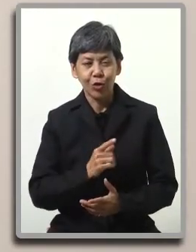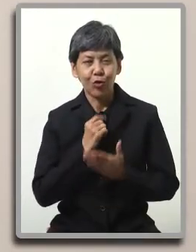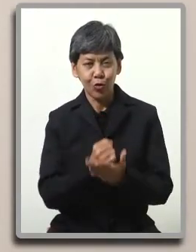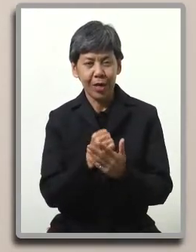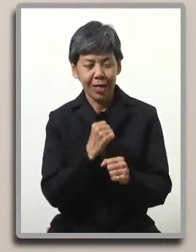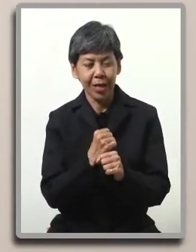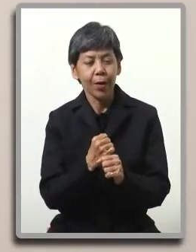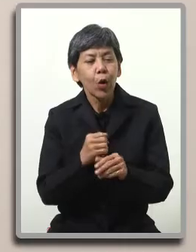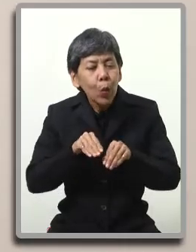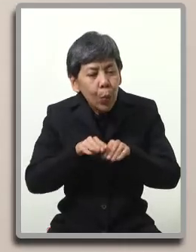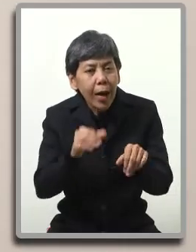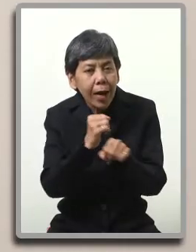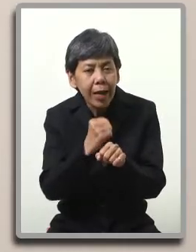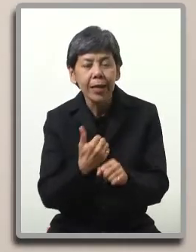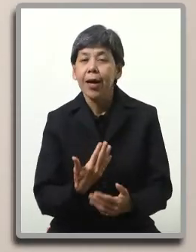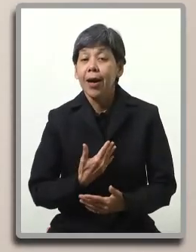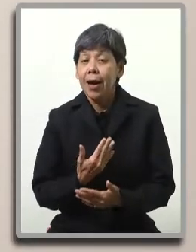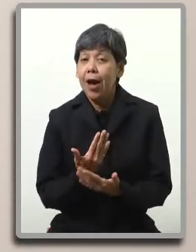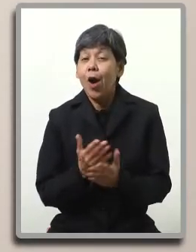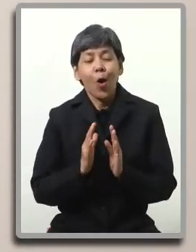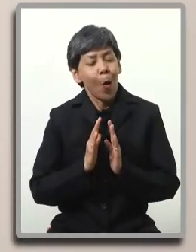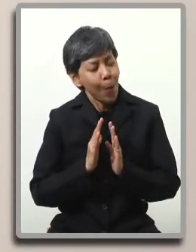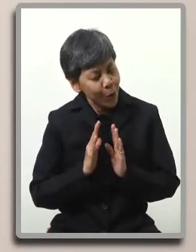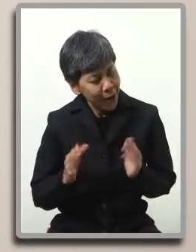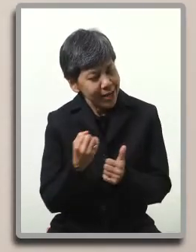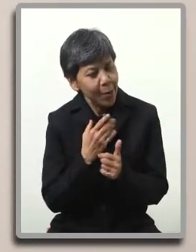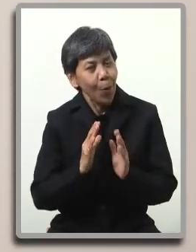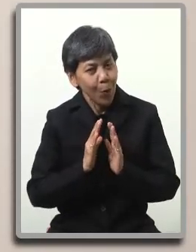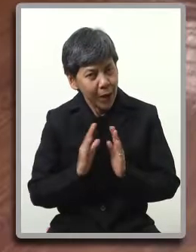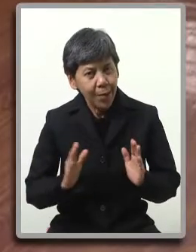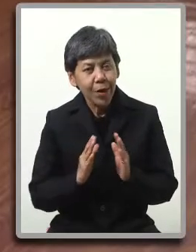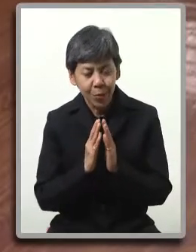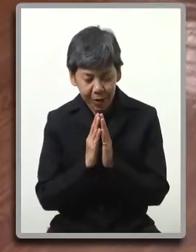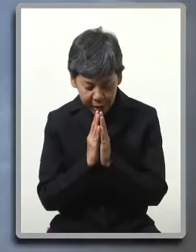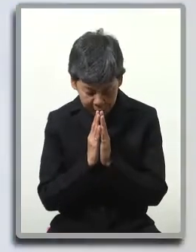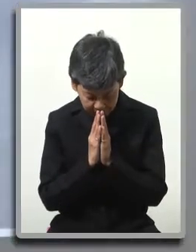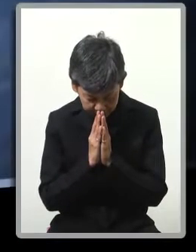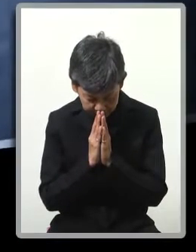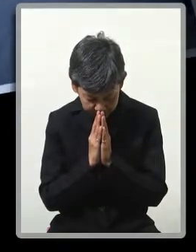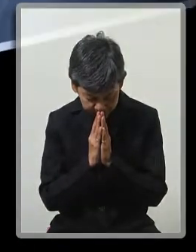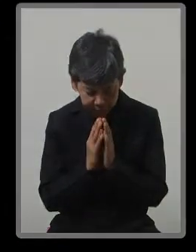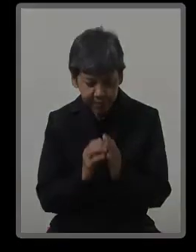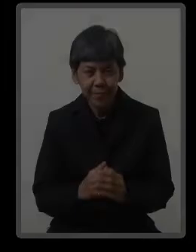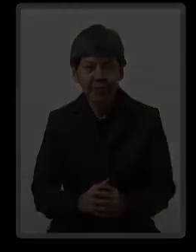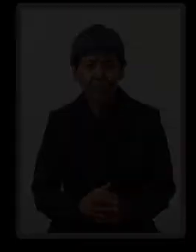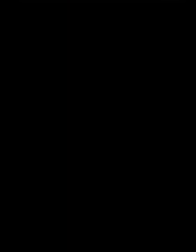สื่อกลางให้กับคุณผู้ชมนะครับวันนี้ต้องขอขอบพระคุณท่านผอ.เป็นอย่างสูงครับ ขอบพระคุณครับอาจารย์ครับ